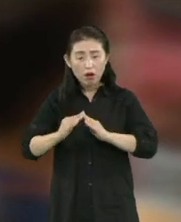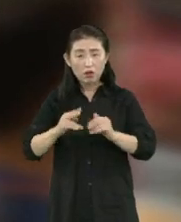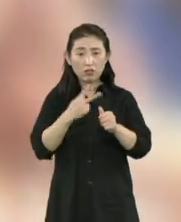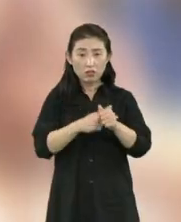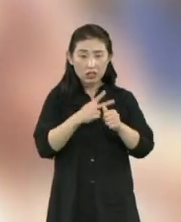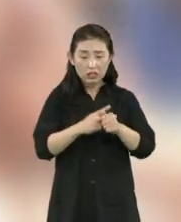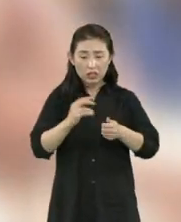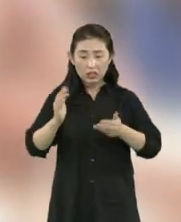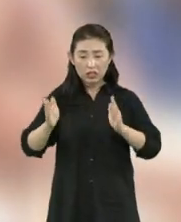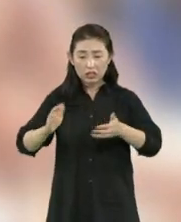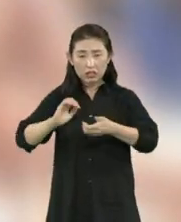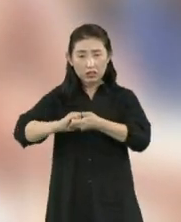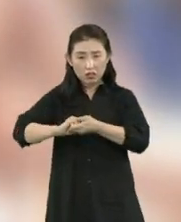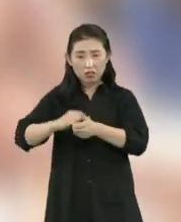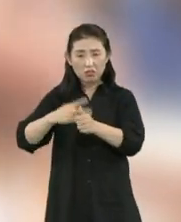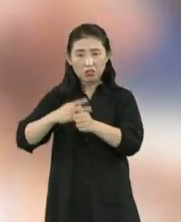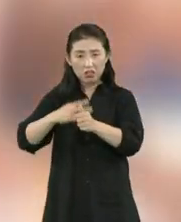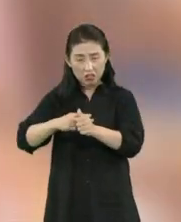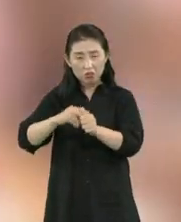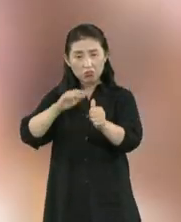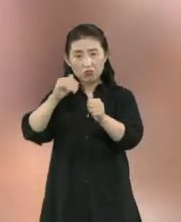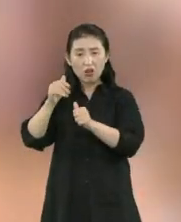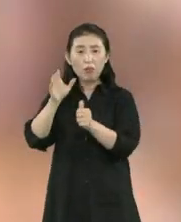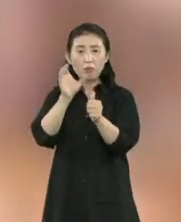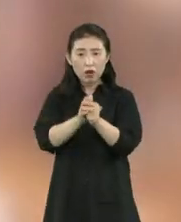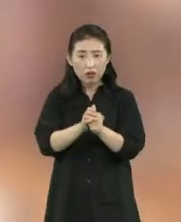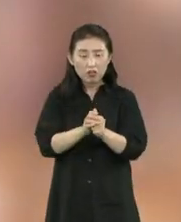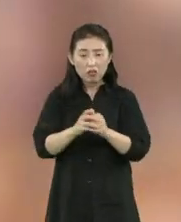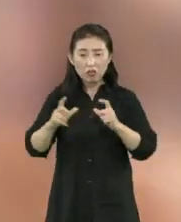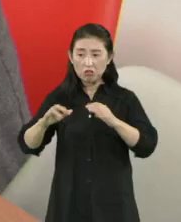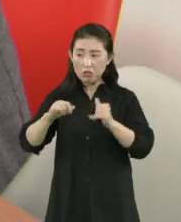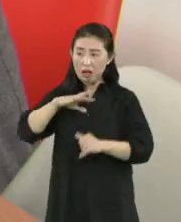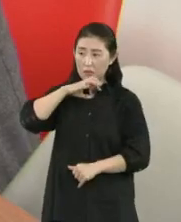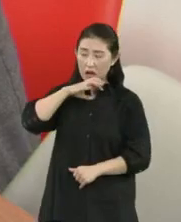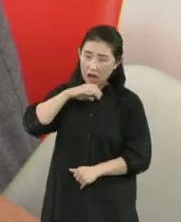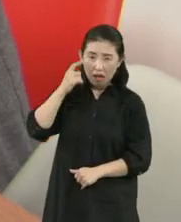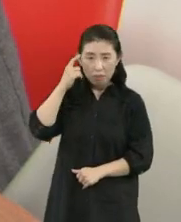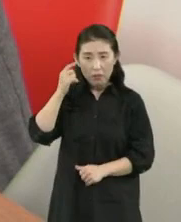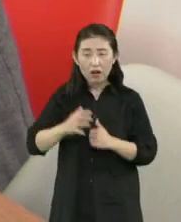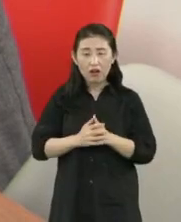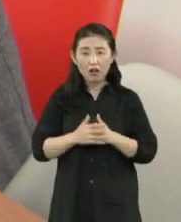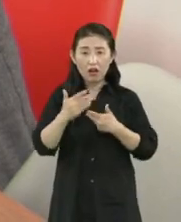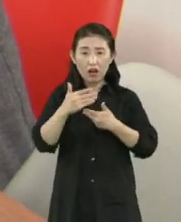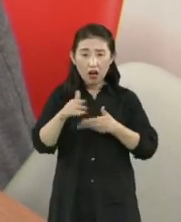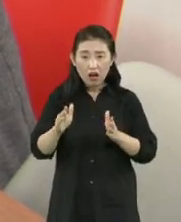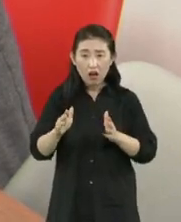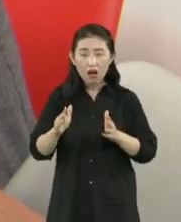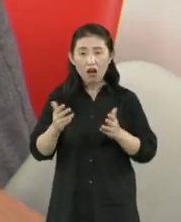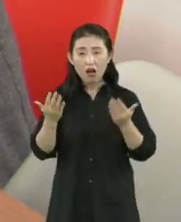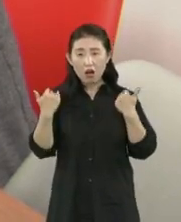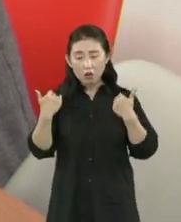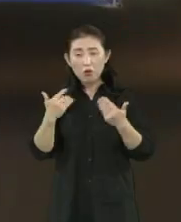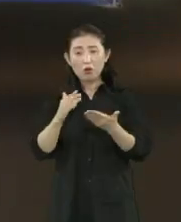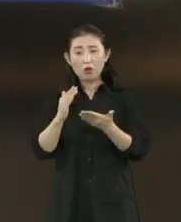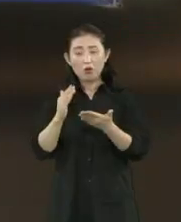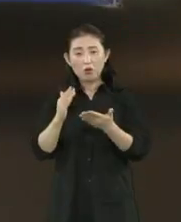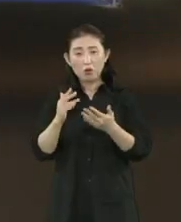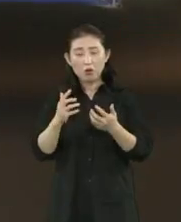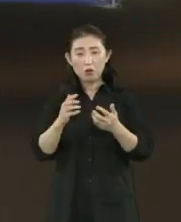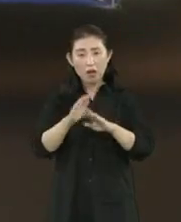교원을 기간제 교사 등으로 채우고 주민 반발을 우려해 과밀학교 학생 배정안을 조정하지 않는